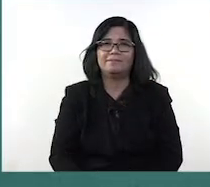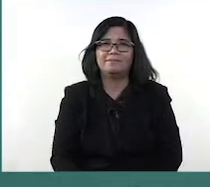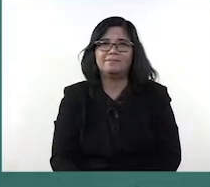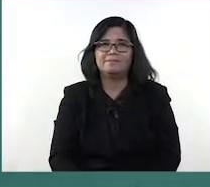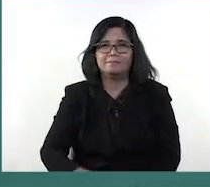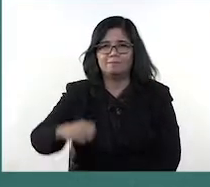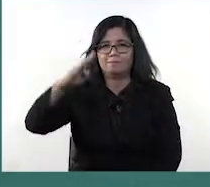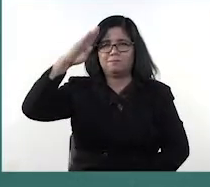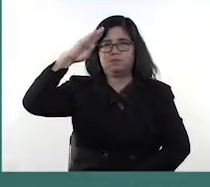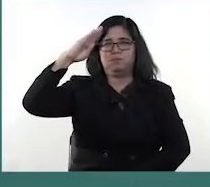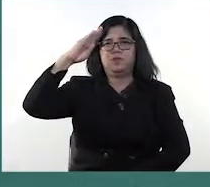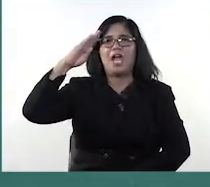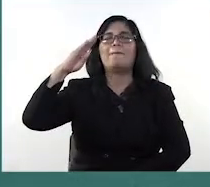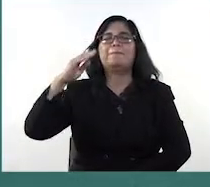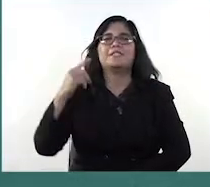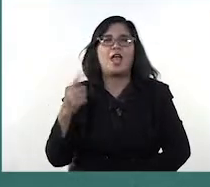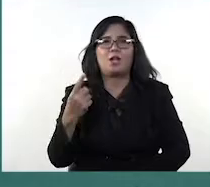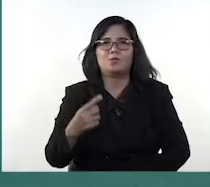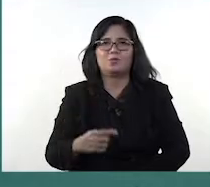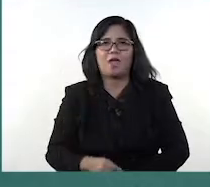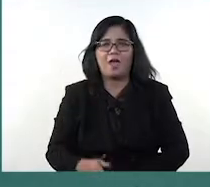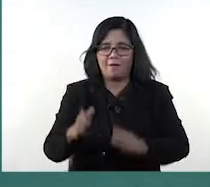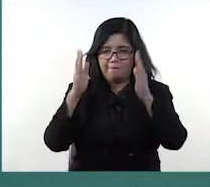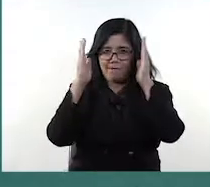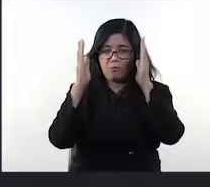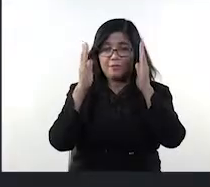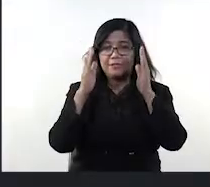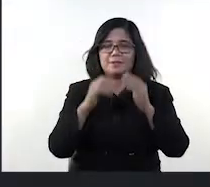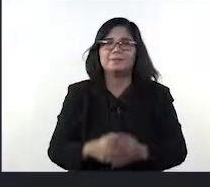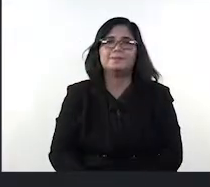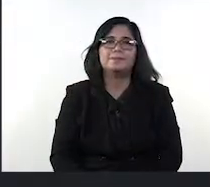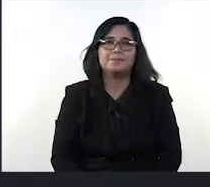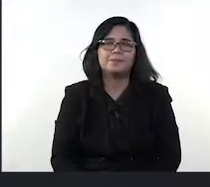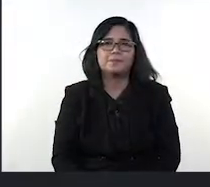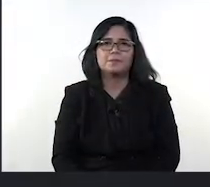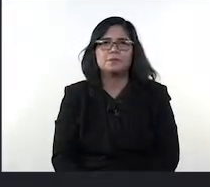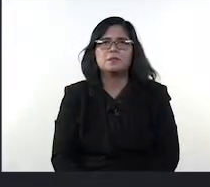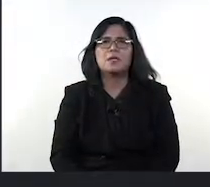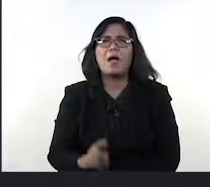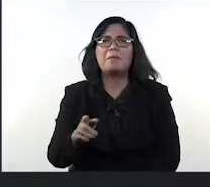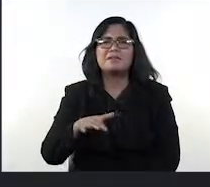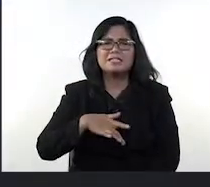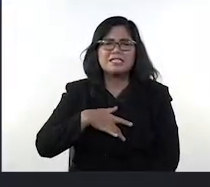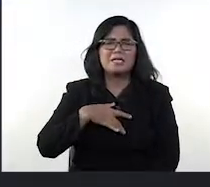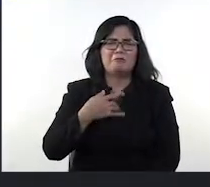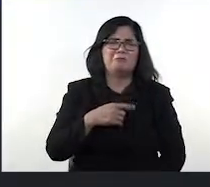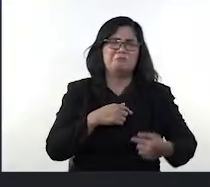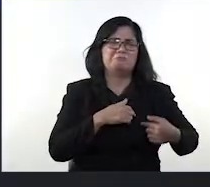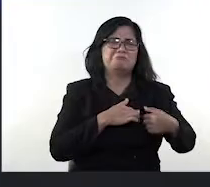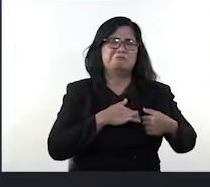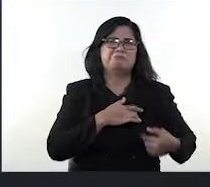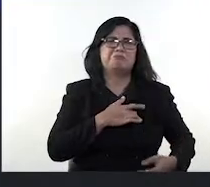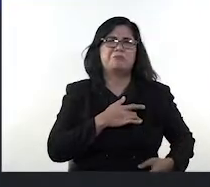Hai amin Hai saya harus revoked dengan itu hai kenapa kita tersinggung Kenapa kita keluar